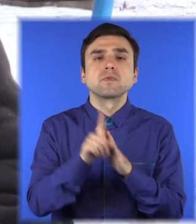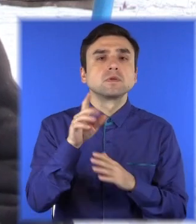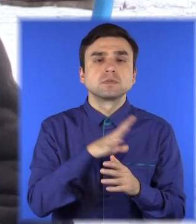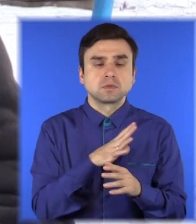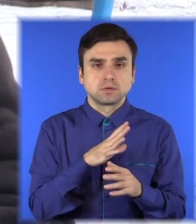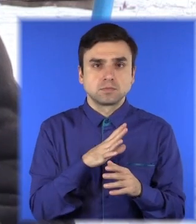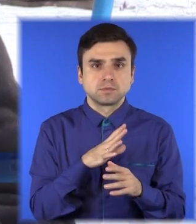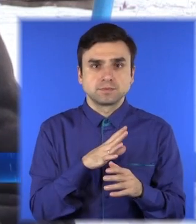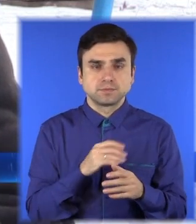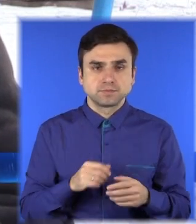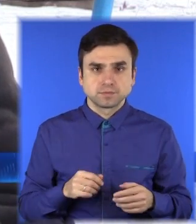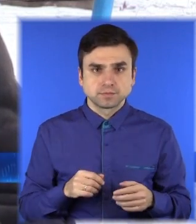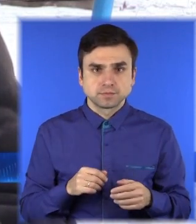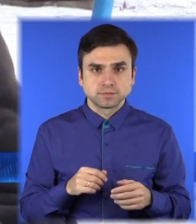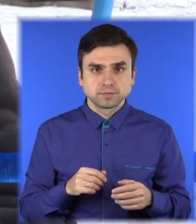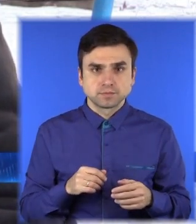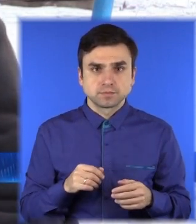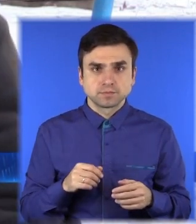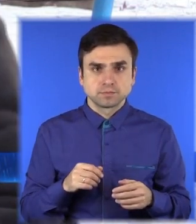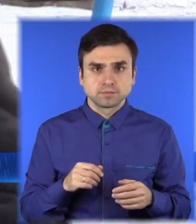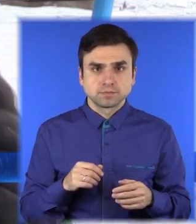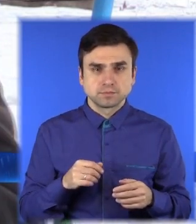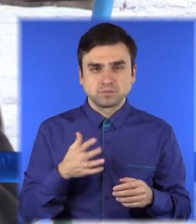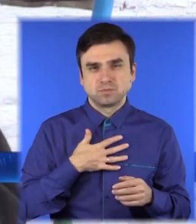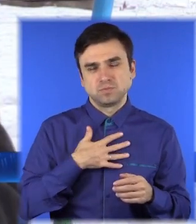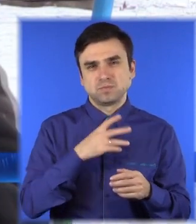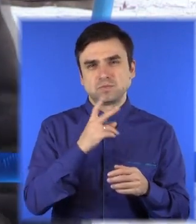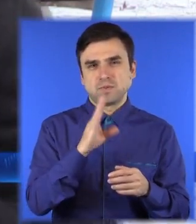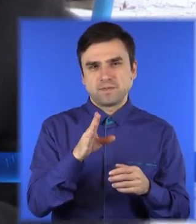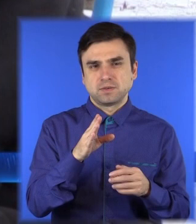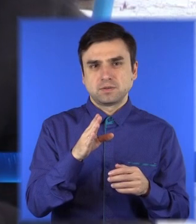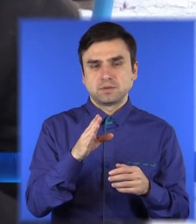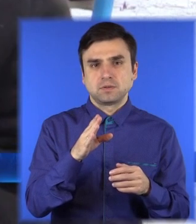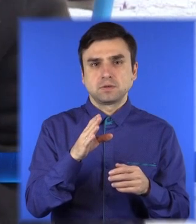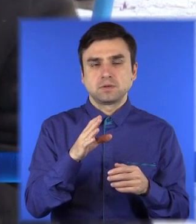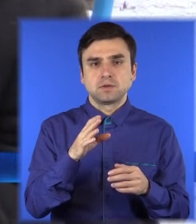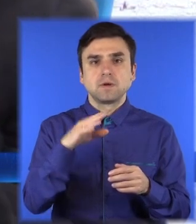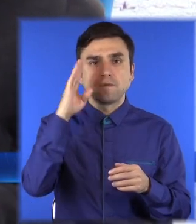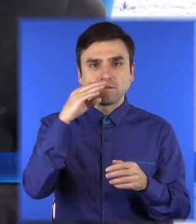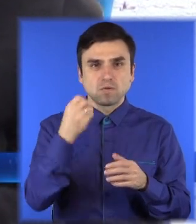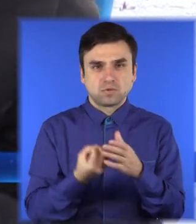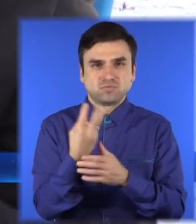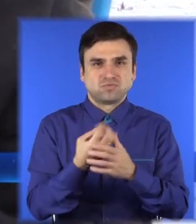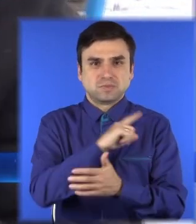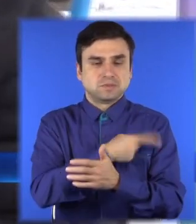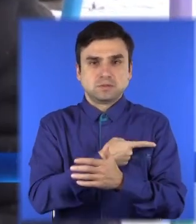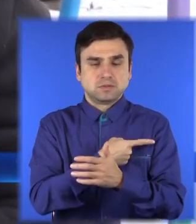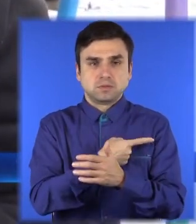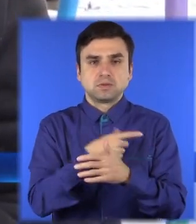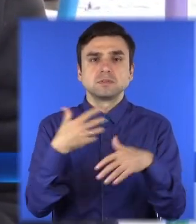ми побачили, значить, що у нас в наших квартирах впало давлення